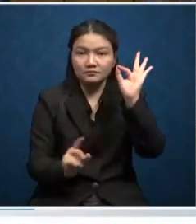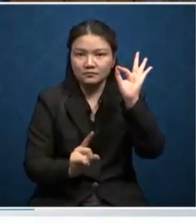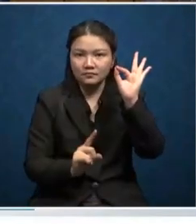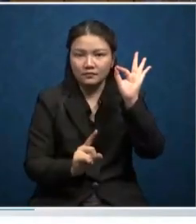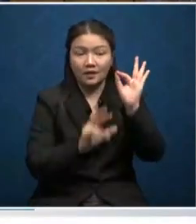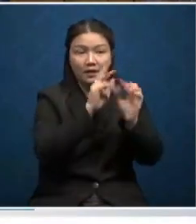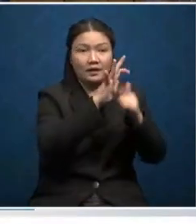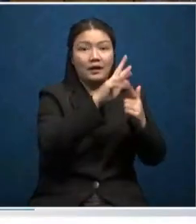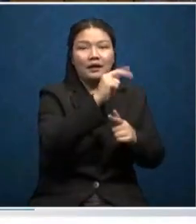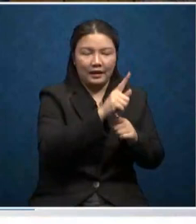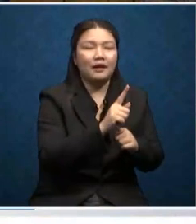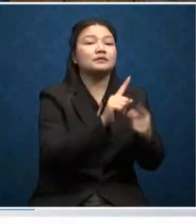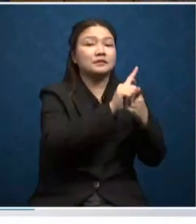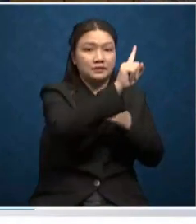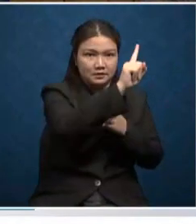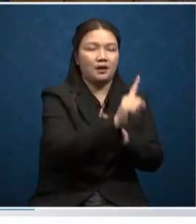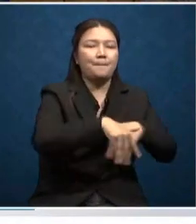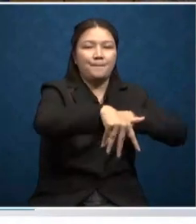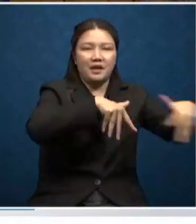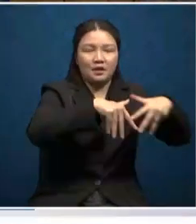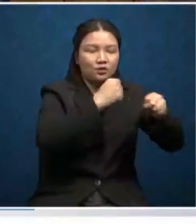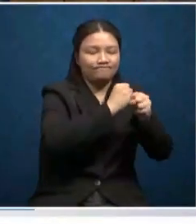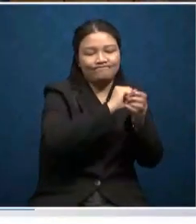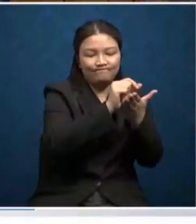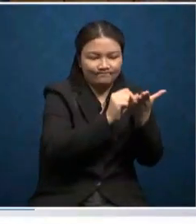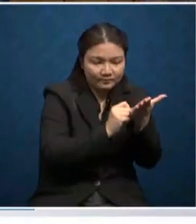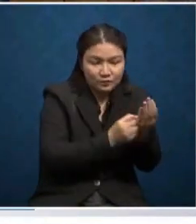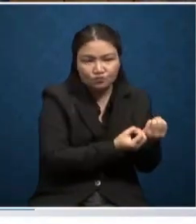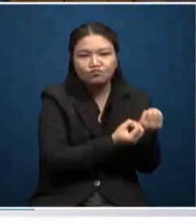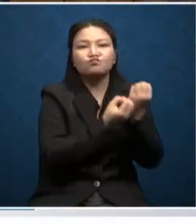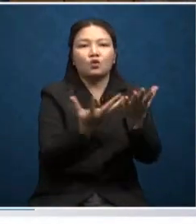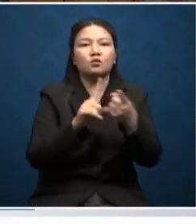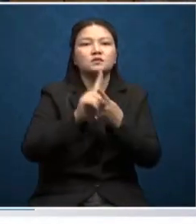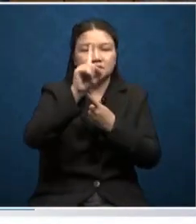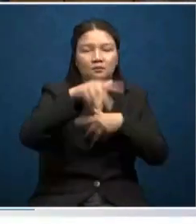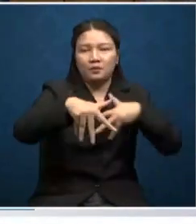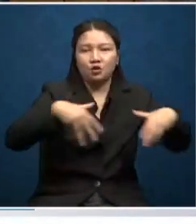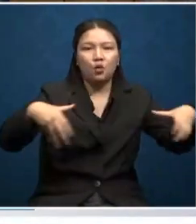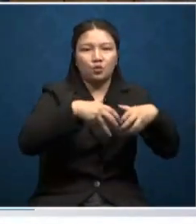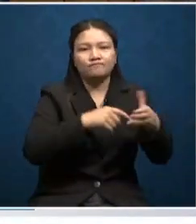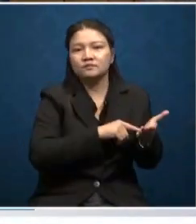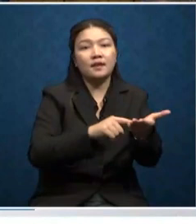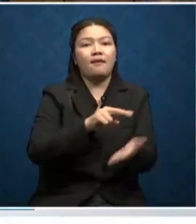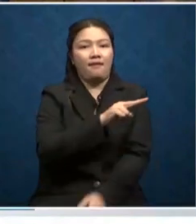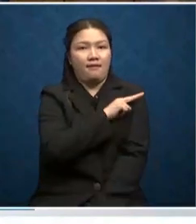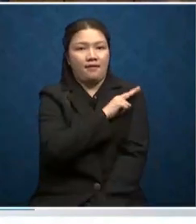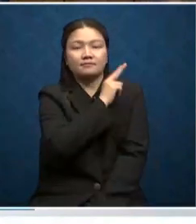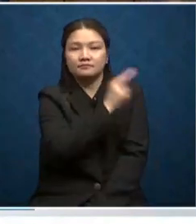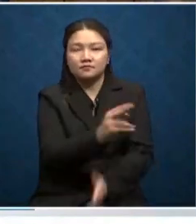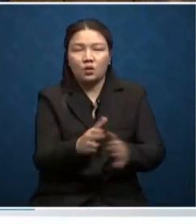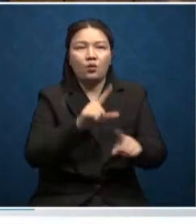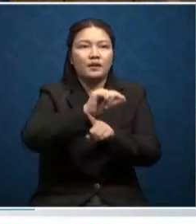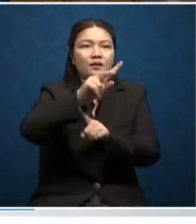หนึ่งเนี่ยเสนอมาจากภาคประชาชนโดยตรงการพิจารณาเมื่อวันที่ 21